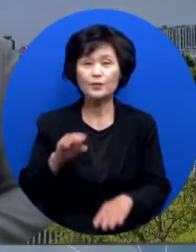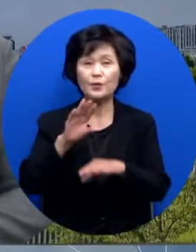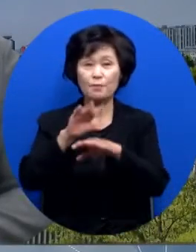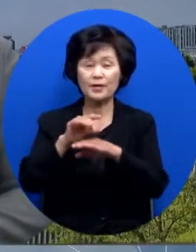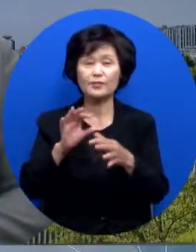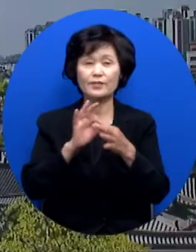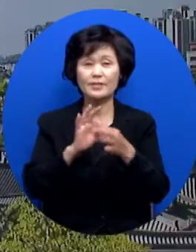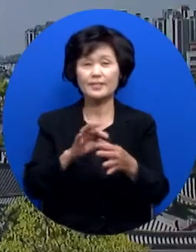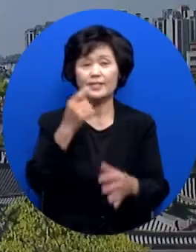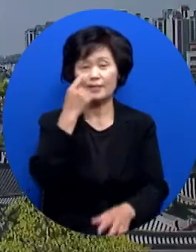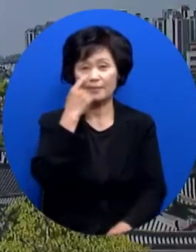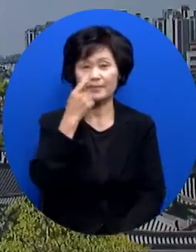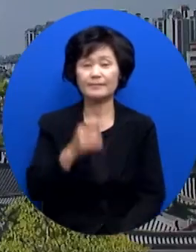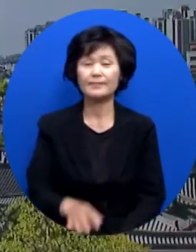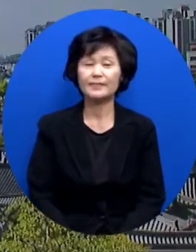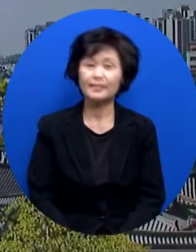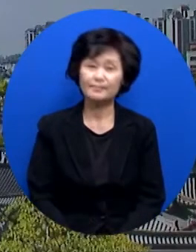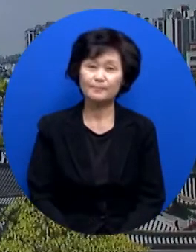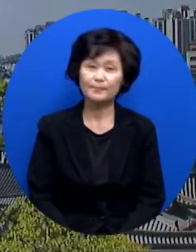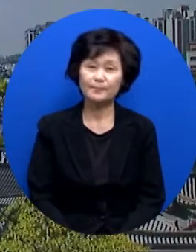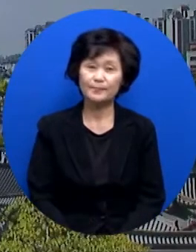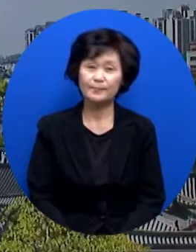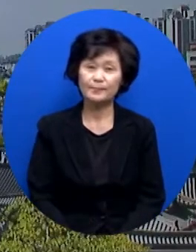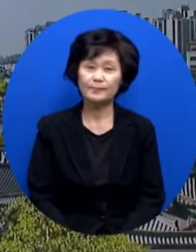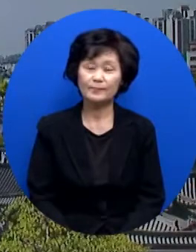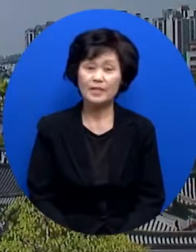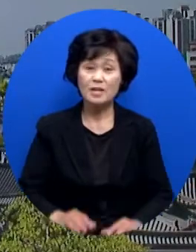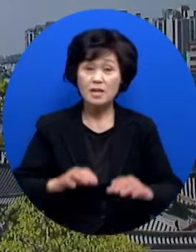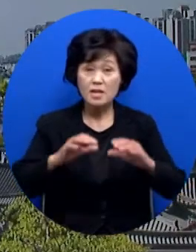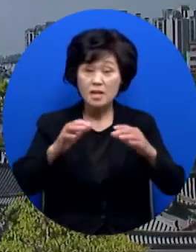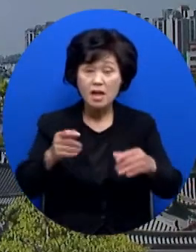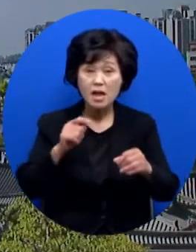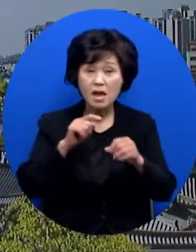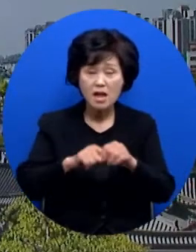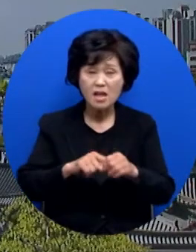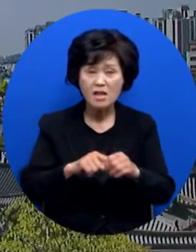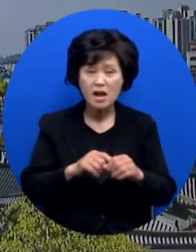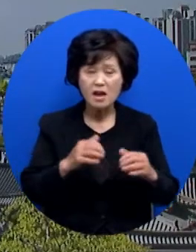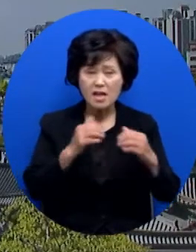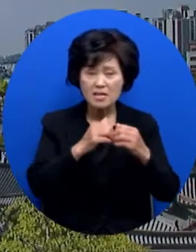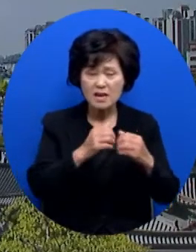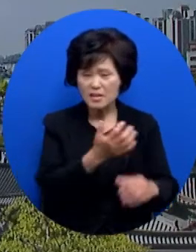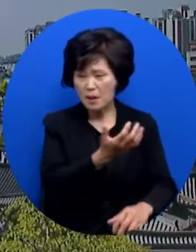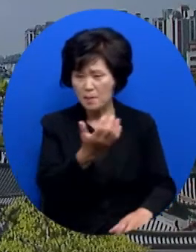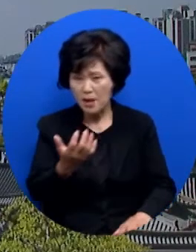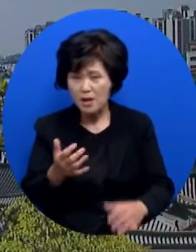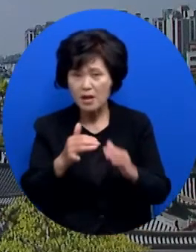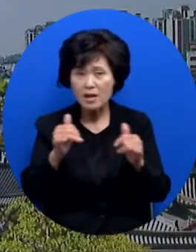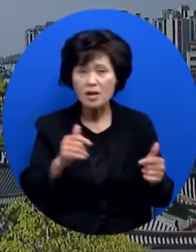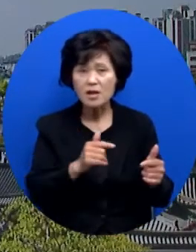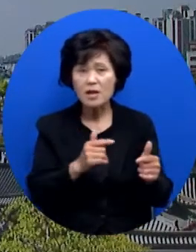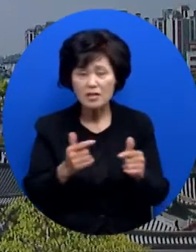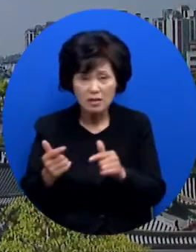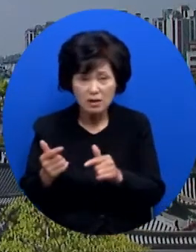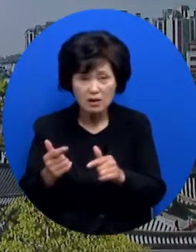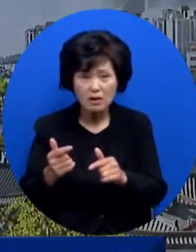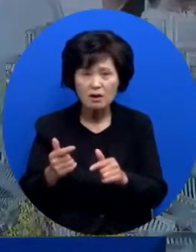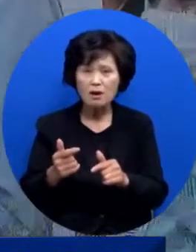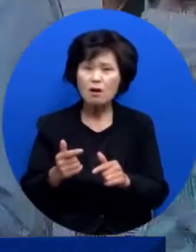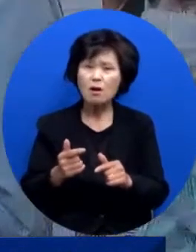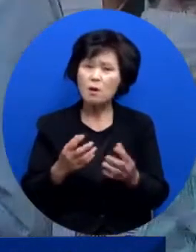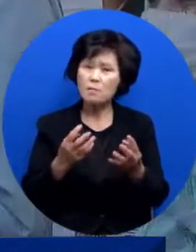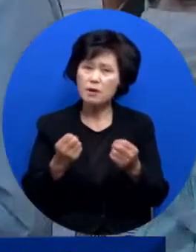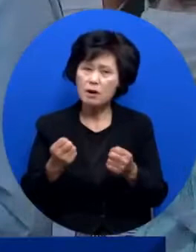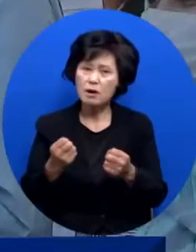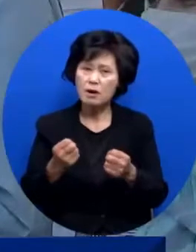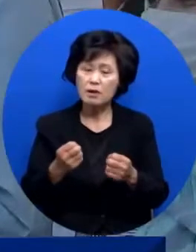연결합니다. CTS 광주 스튜디오입니다. 세계적인 난민과 다문화 현상, 대한민국도 더 이상 예외는 아니죠.